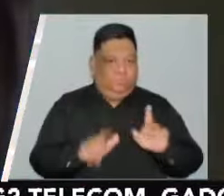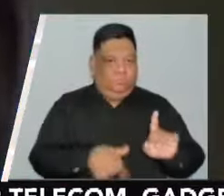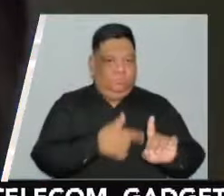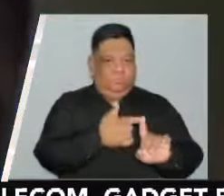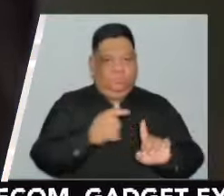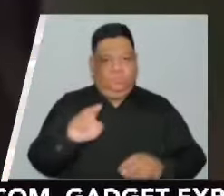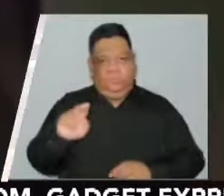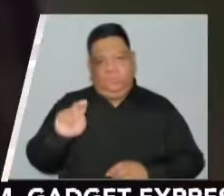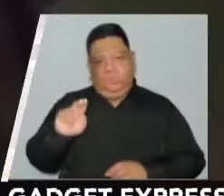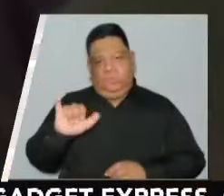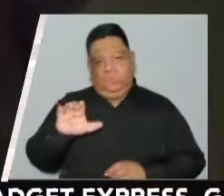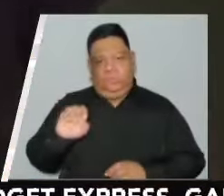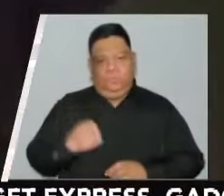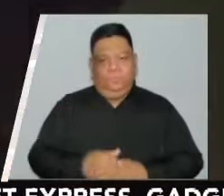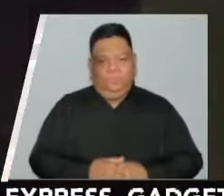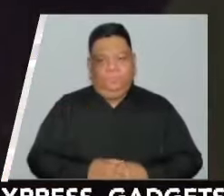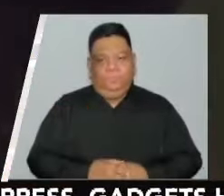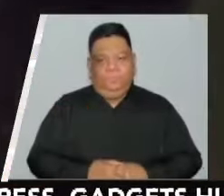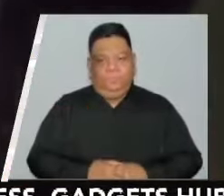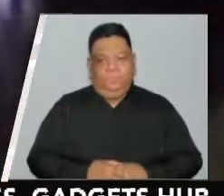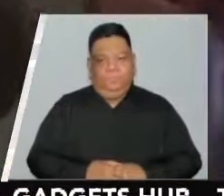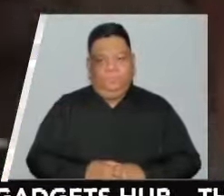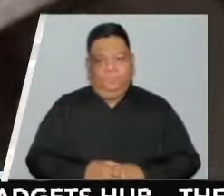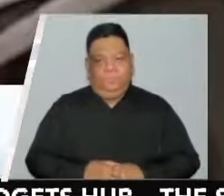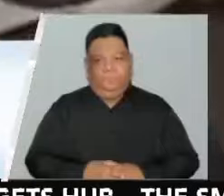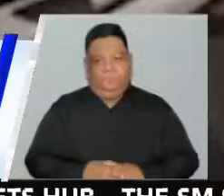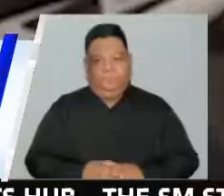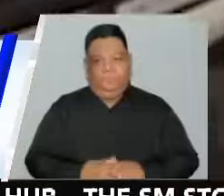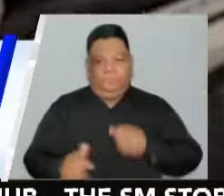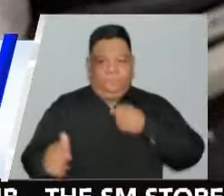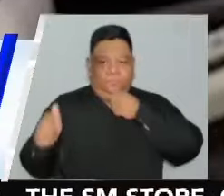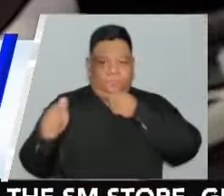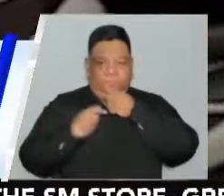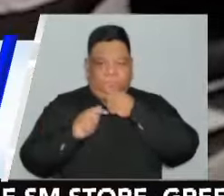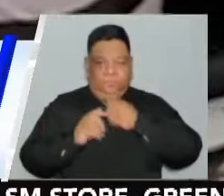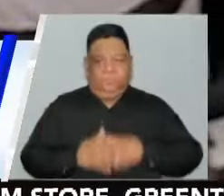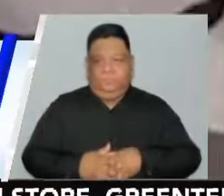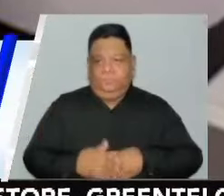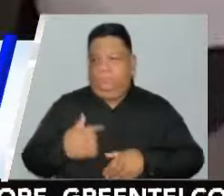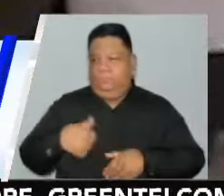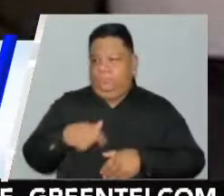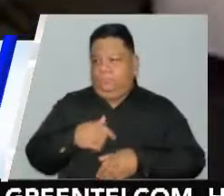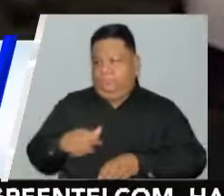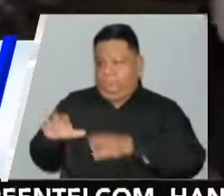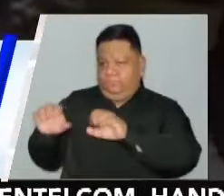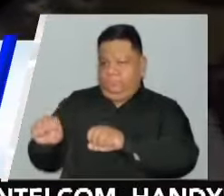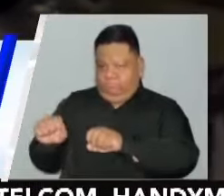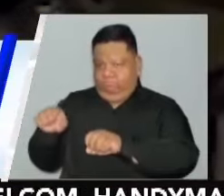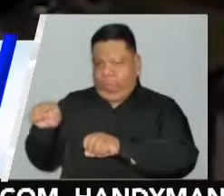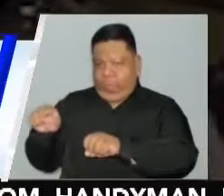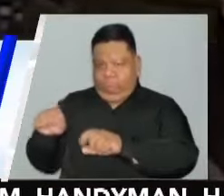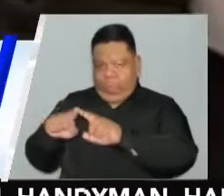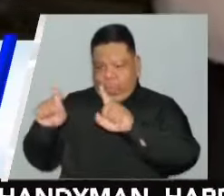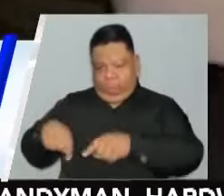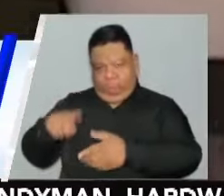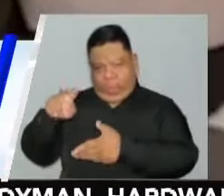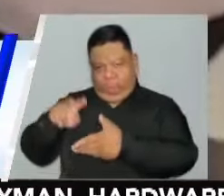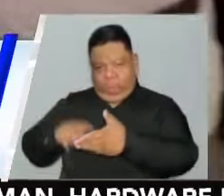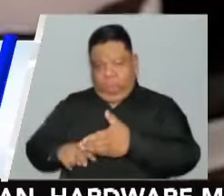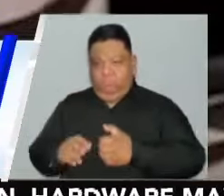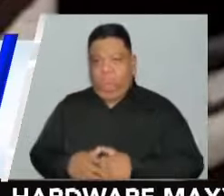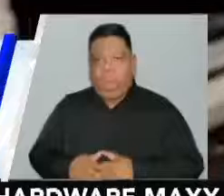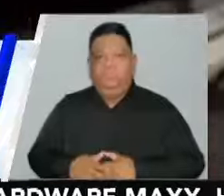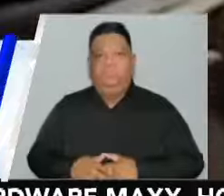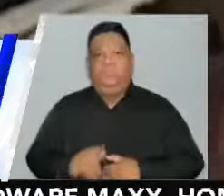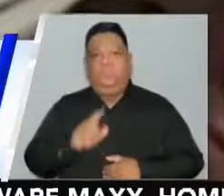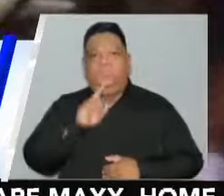Inaresto namin kasalang paglabag sa RA 9165. Buking ang ilegal na gawain ni Christopher Rivera na nadakip ng mga tauhan ng